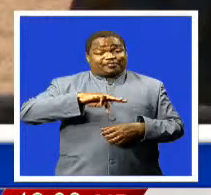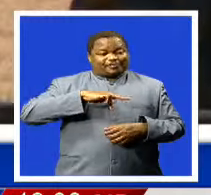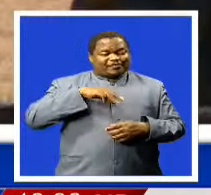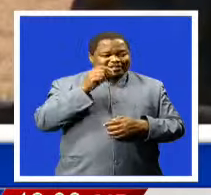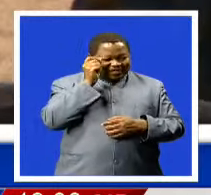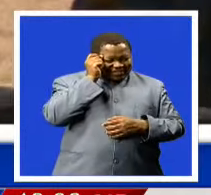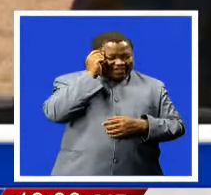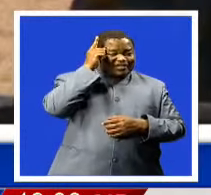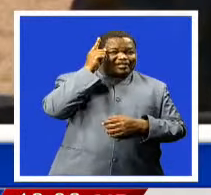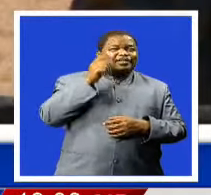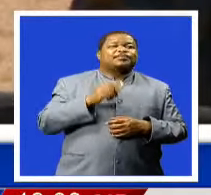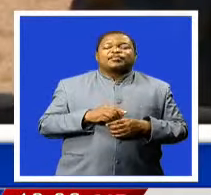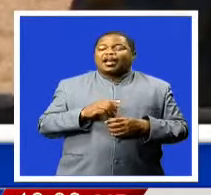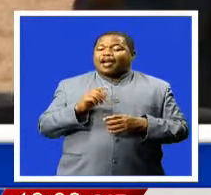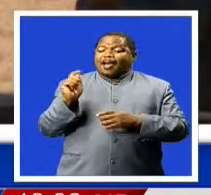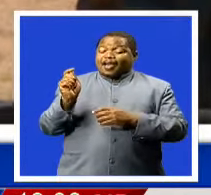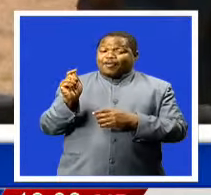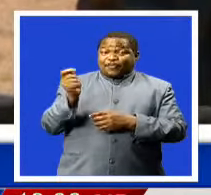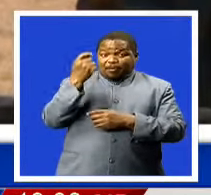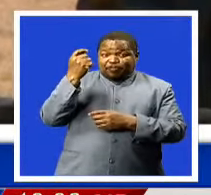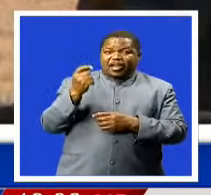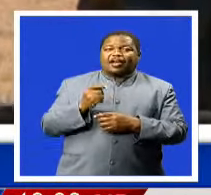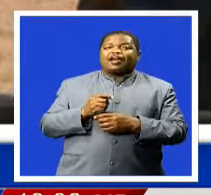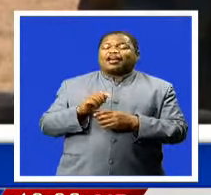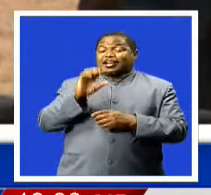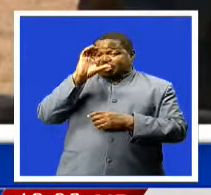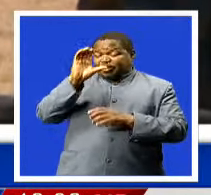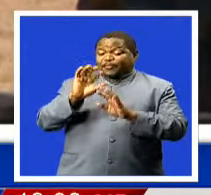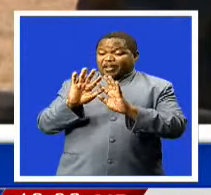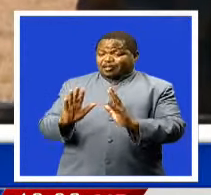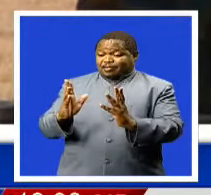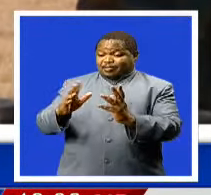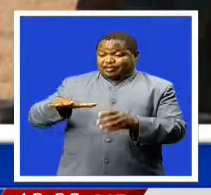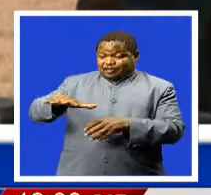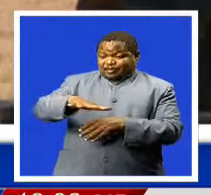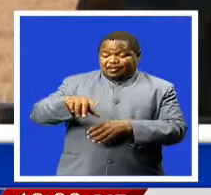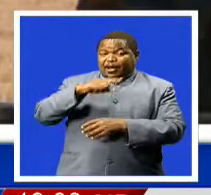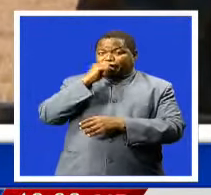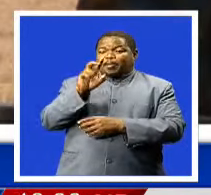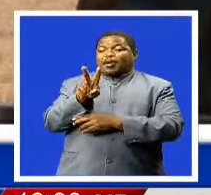khona sisukela ngakhona cishe songana nini bekunene